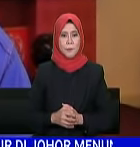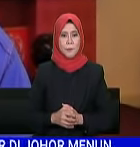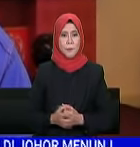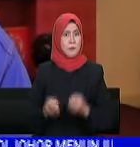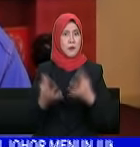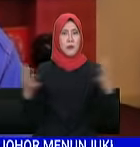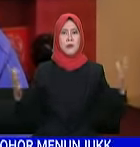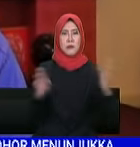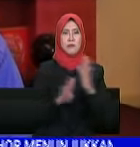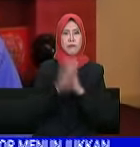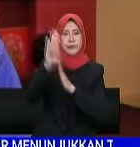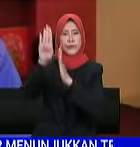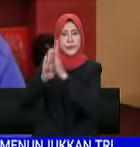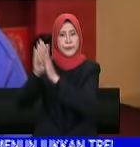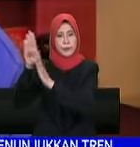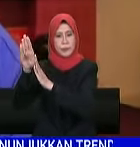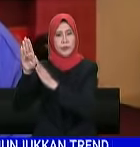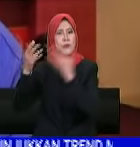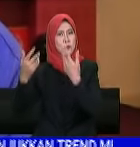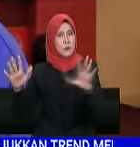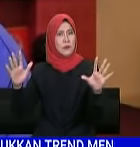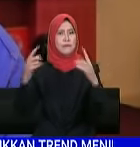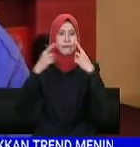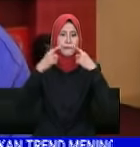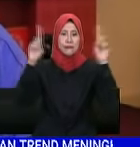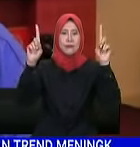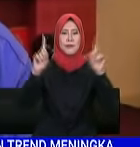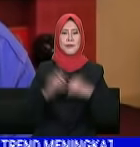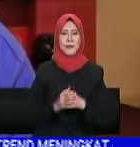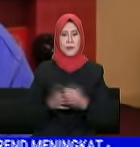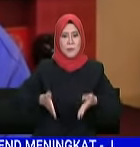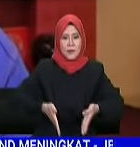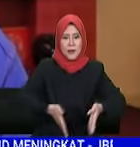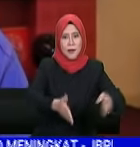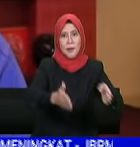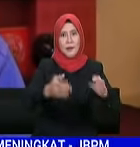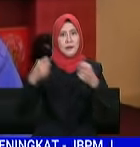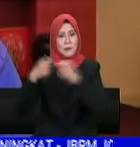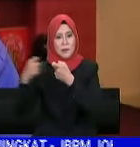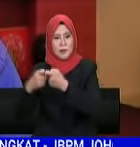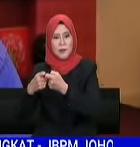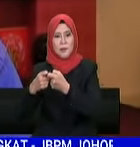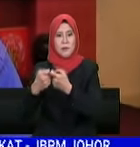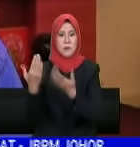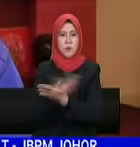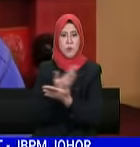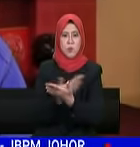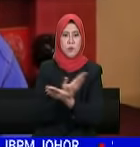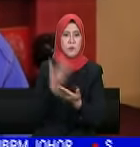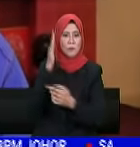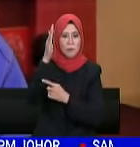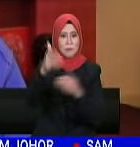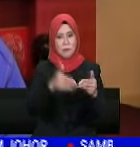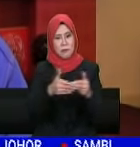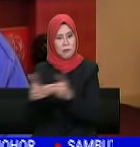lagi hari bakar jalai bakar api sampai lama itu lah tak disambung orang air bersih ke kami